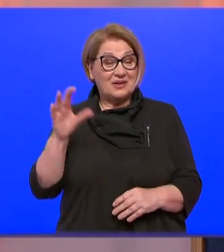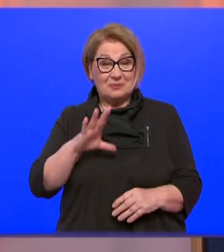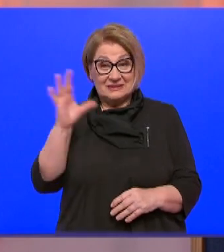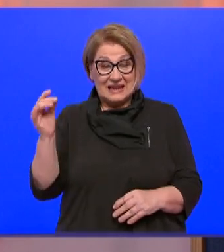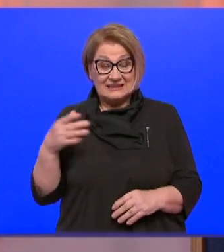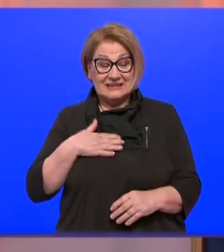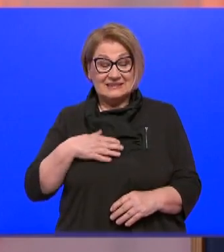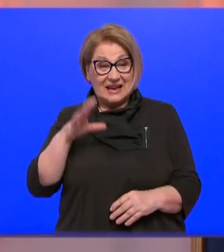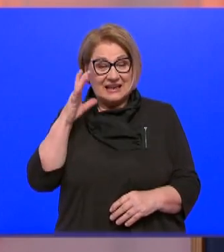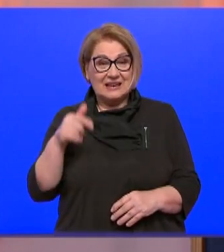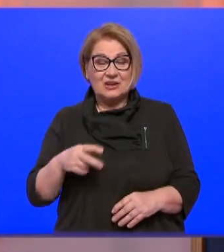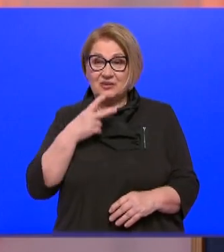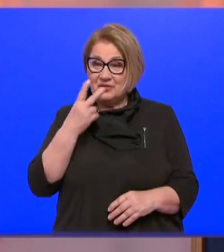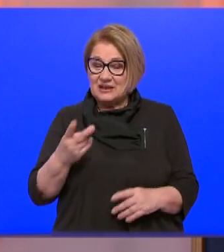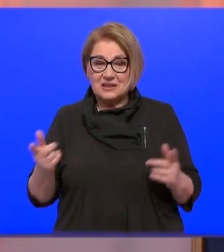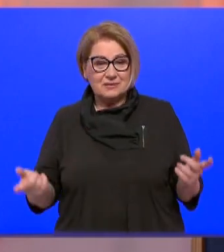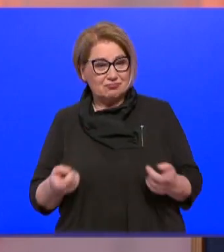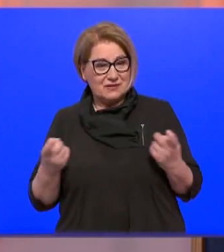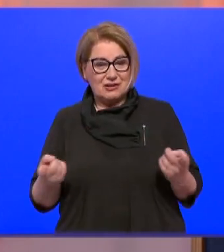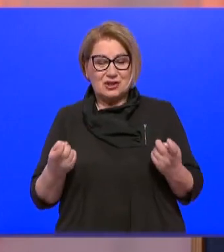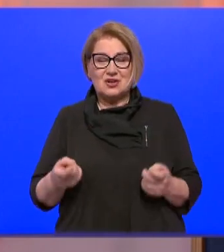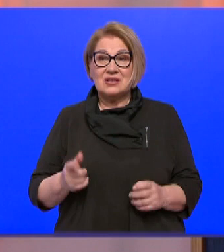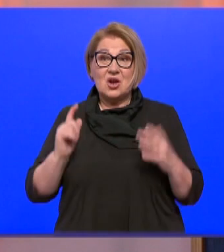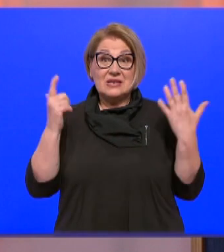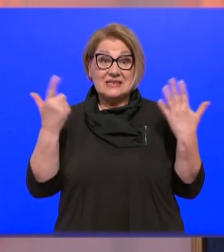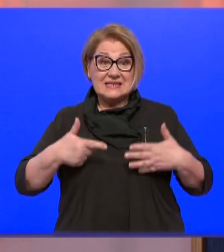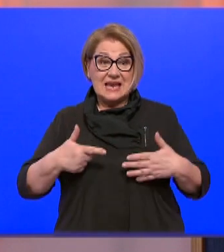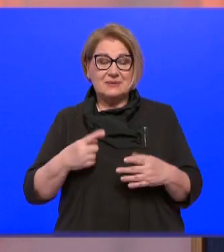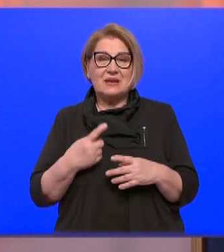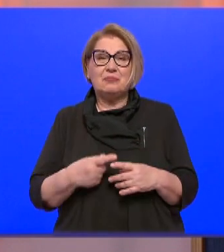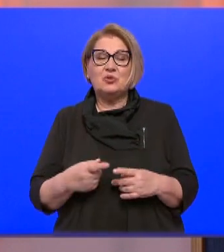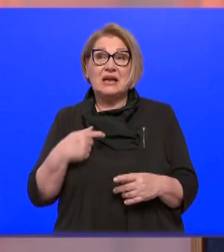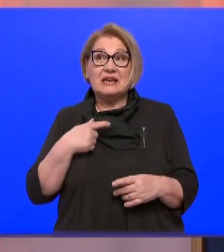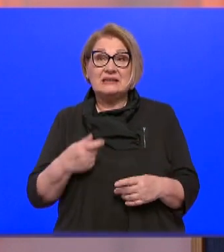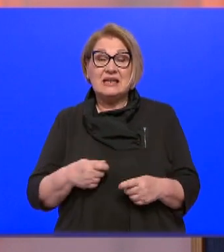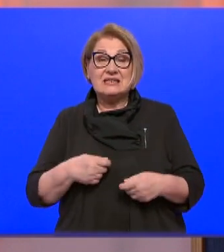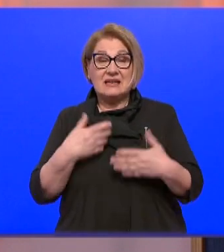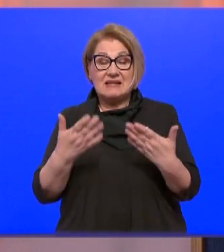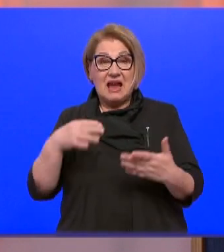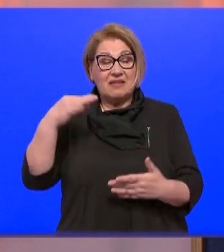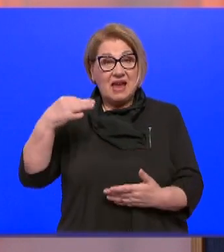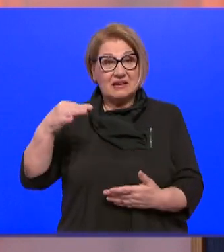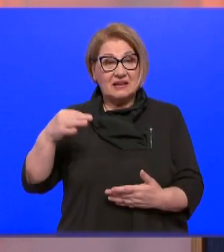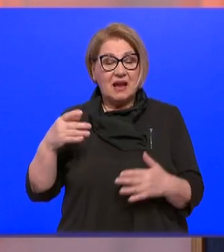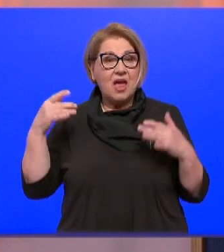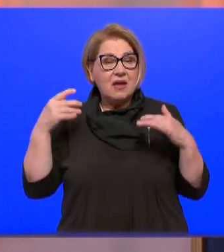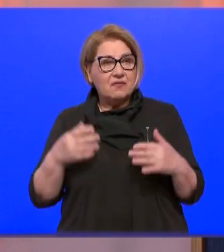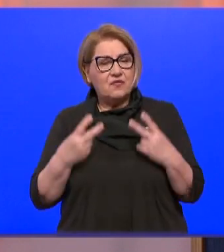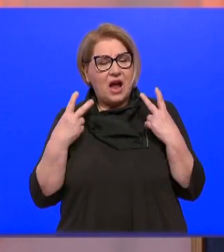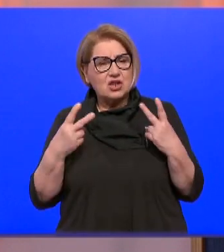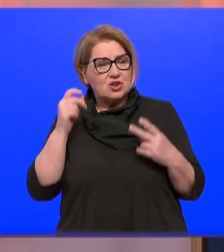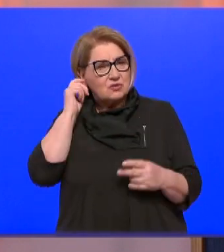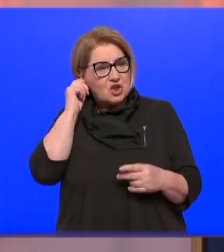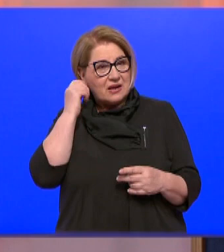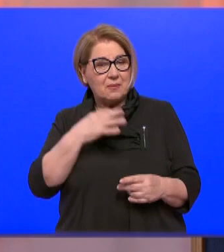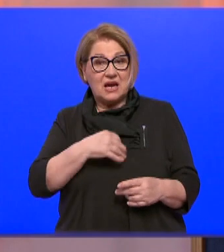dan, poštovani gledatelji. Evo, vidjeli ste svečanost i to sedmi puta gdje se dodijelila nagrada utjecajnim ženama Hrvatske i